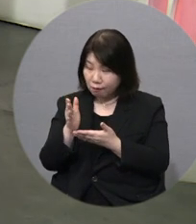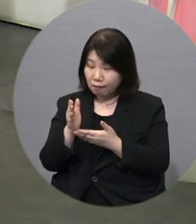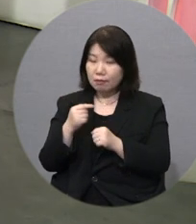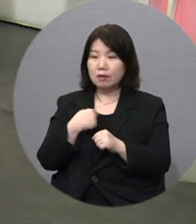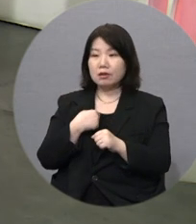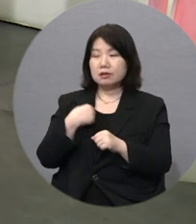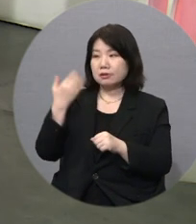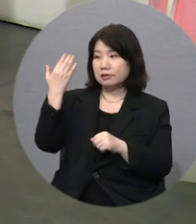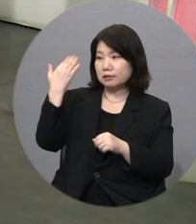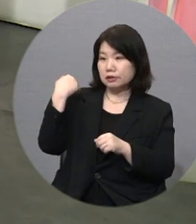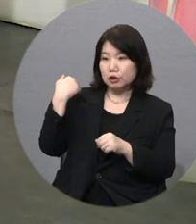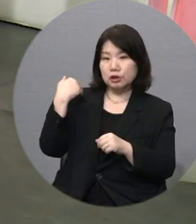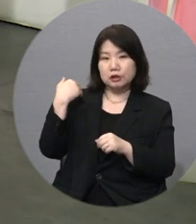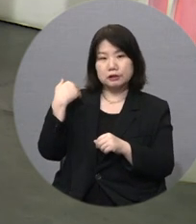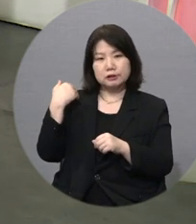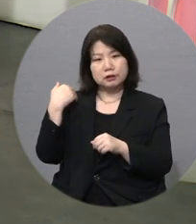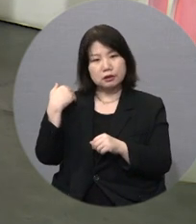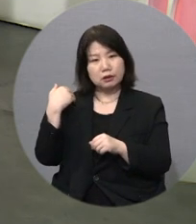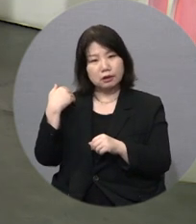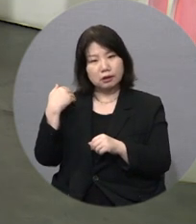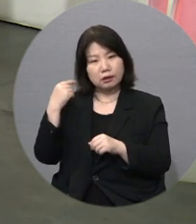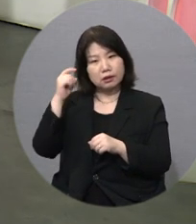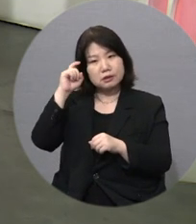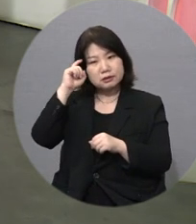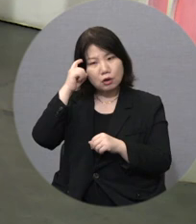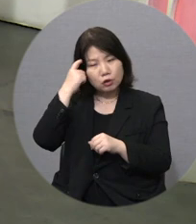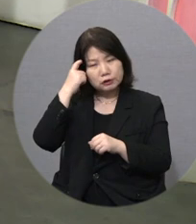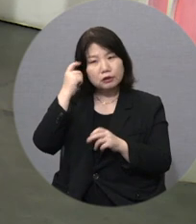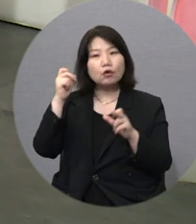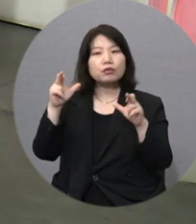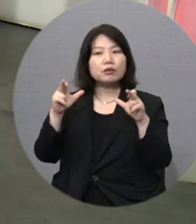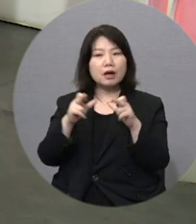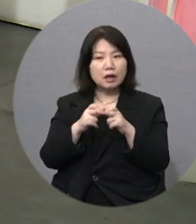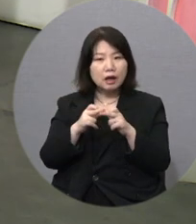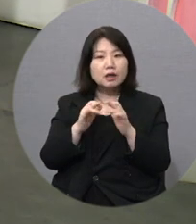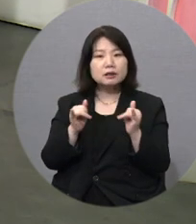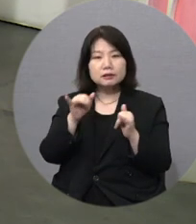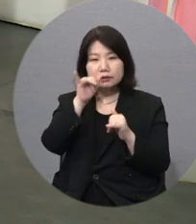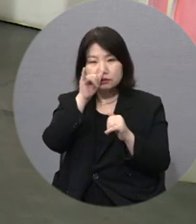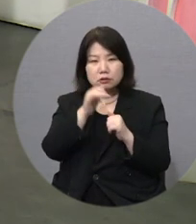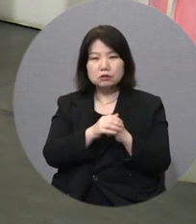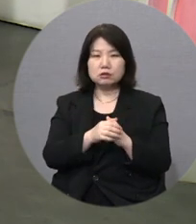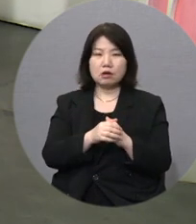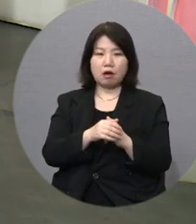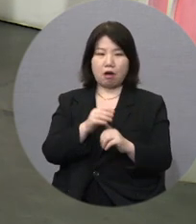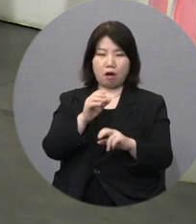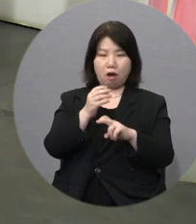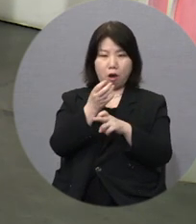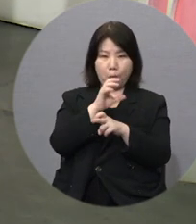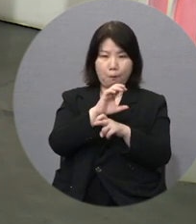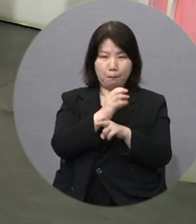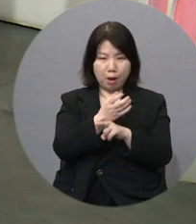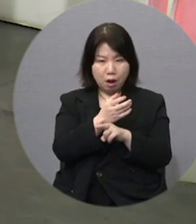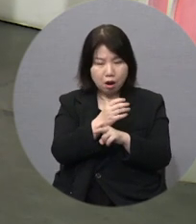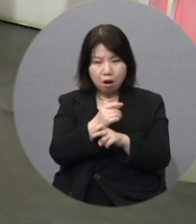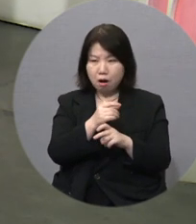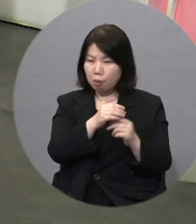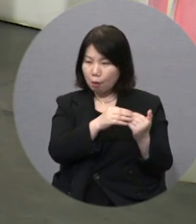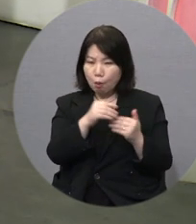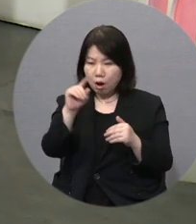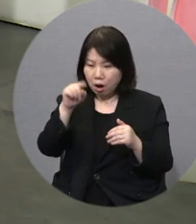기존에는 정신장애인들이 정신적으로 어음을 겪으면 사설 구급대가 와서 그